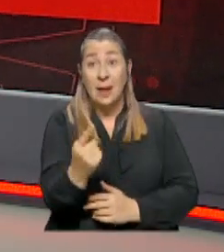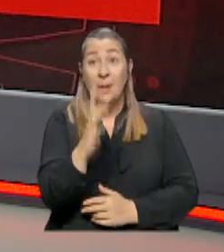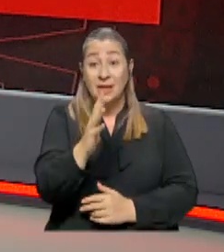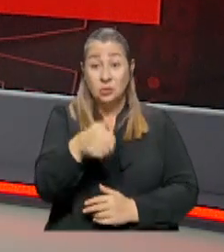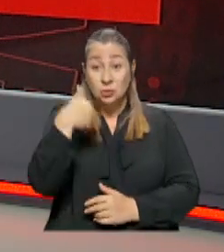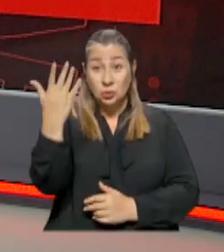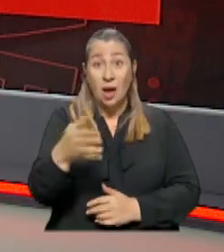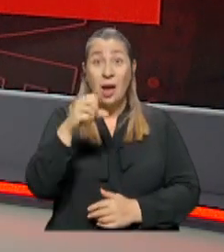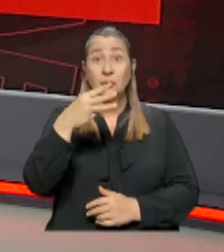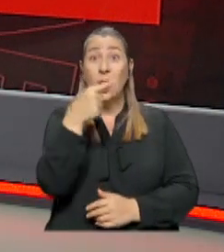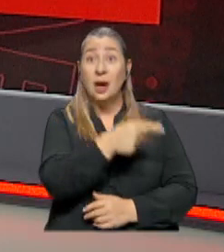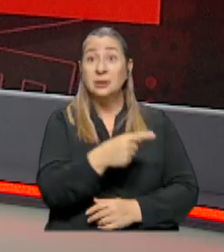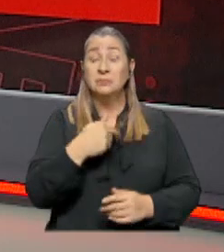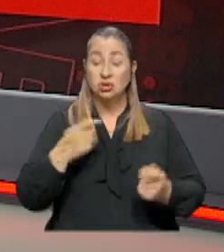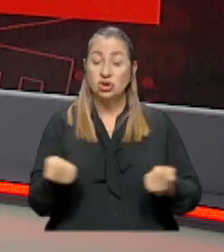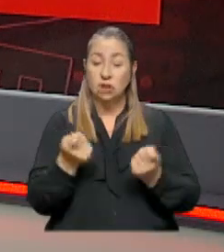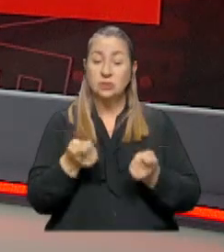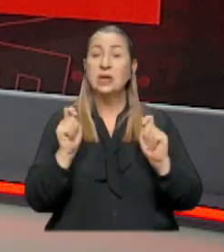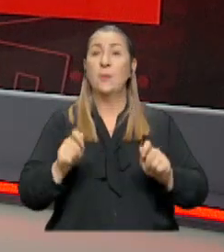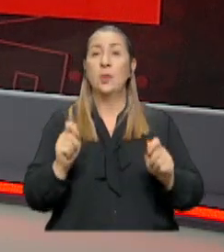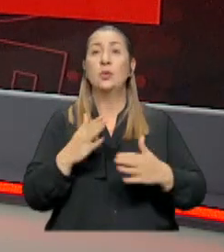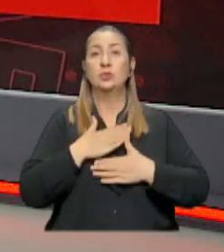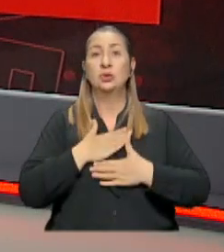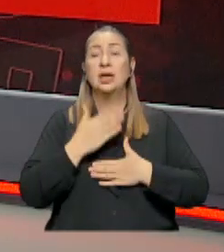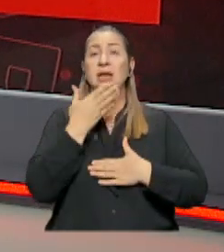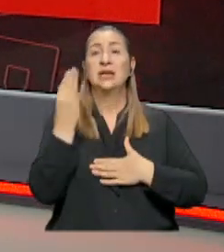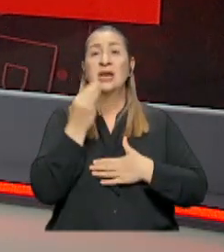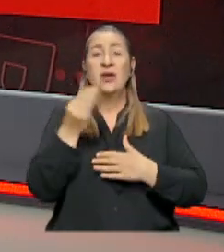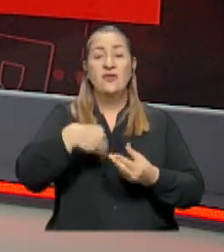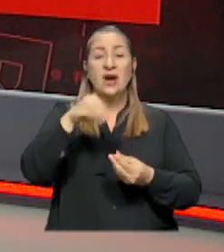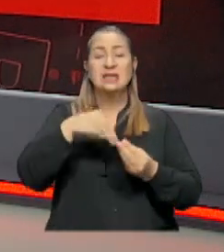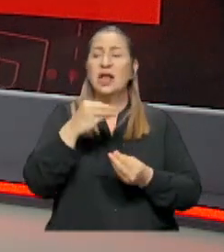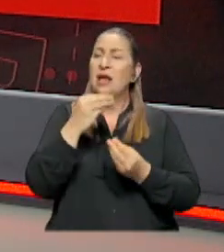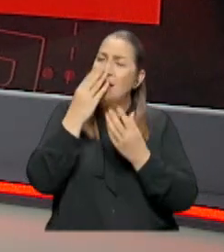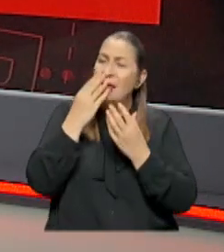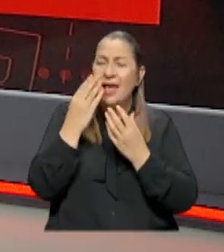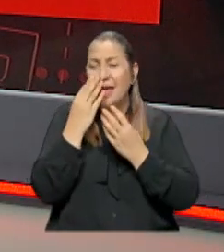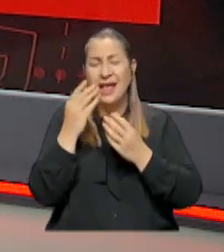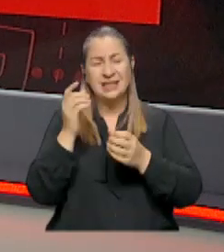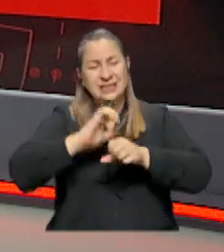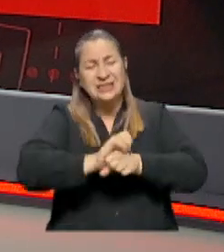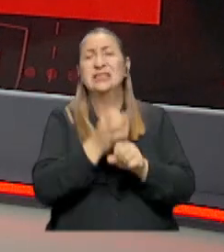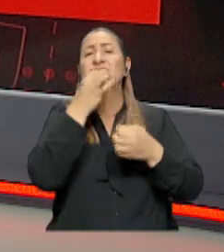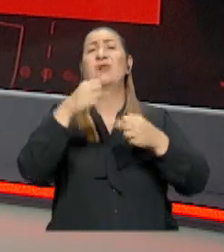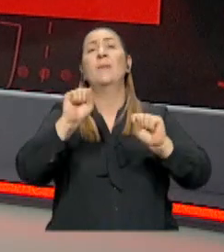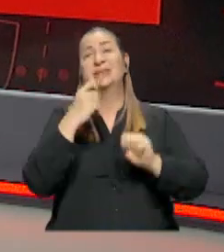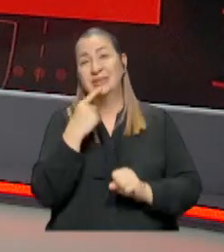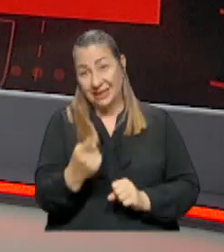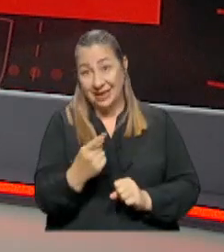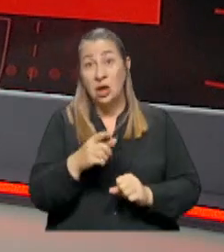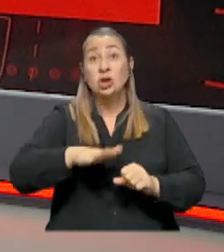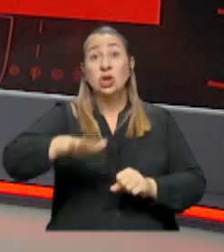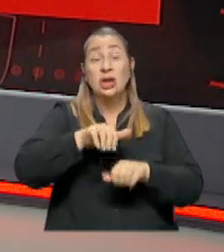beş gün sonra da Erdoğan Biz Çalışmamızı yapıyoruz gençleri faize kurban etmez vestel'e karşılık verdi